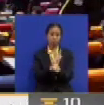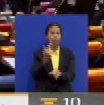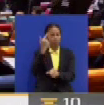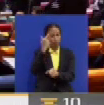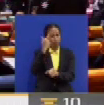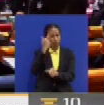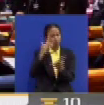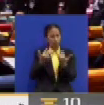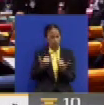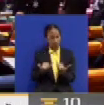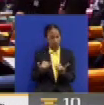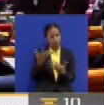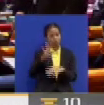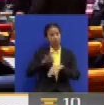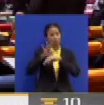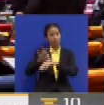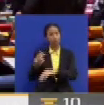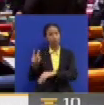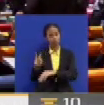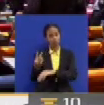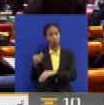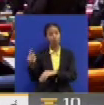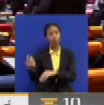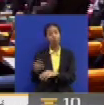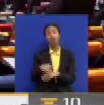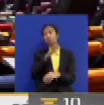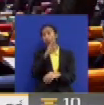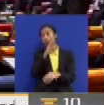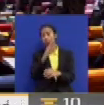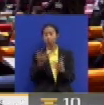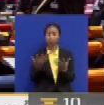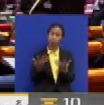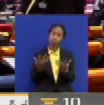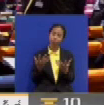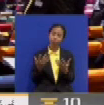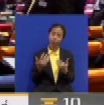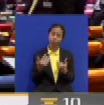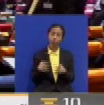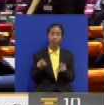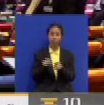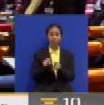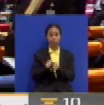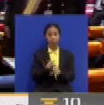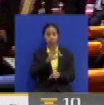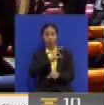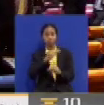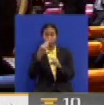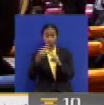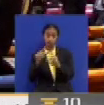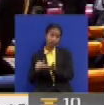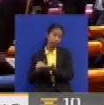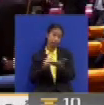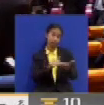อัดกาแฟกันเข้าไป ราตรียาวนานเมื่อคืนนี่มันเป็นเหมือนว่า the night of long nights ก็คือว่าราตรีของมีด